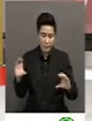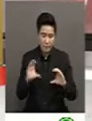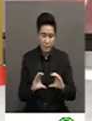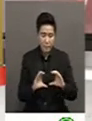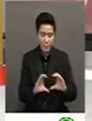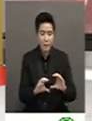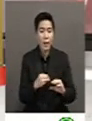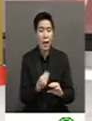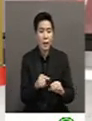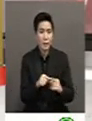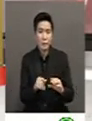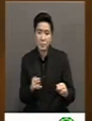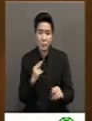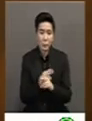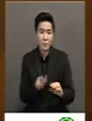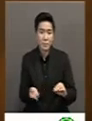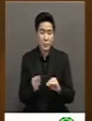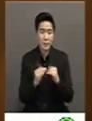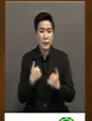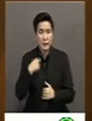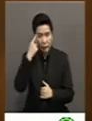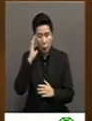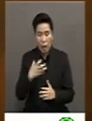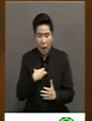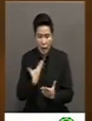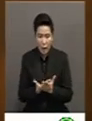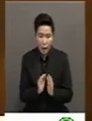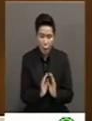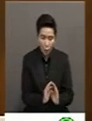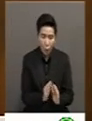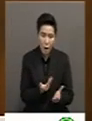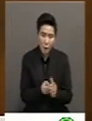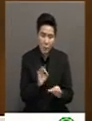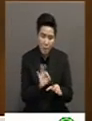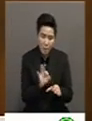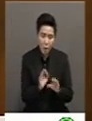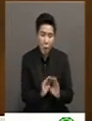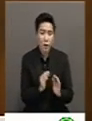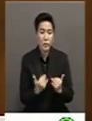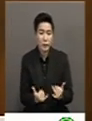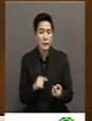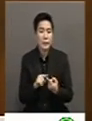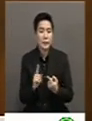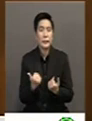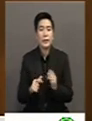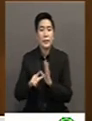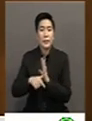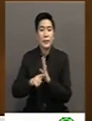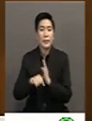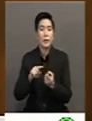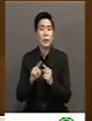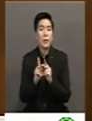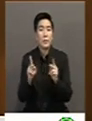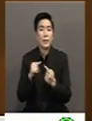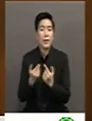คนเพิ่มขึ้นมาเท่าตัวเลยทีเดียวหวังว่าจะตูงใจให้คนไทยหันมาออมเงินกันมากขึ้นครับเรื่องนี้ทางเลขาธิการคณะกรรมการ